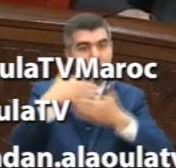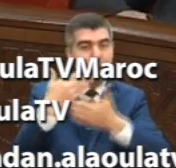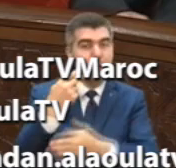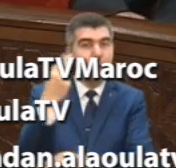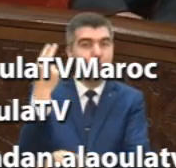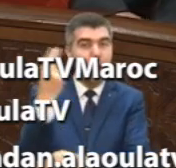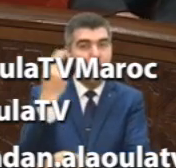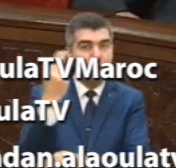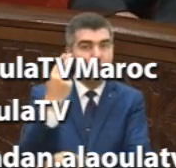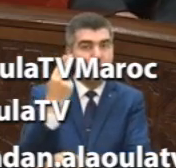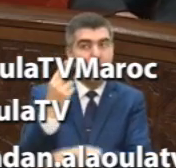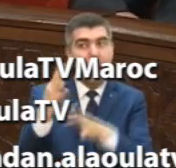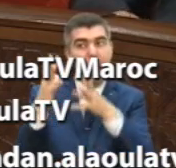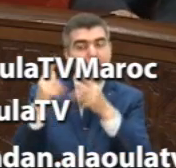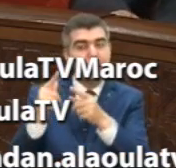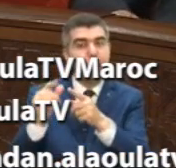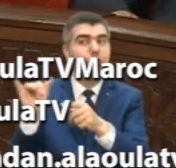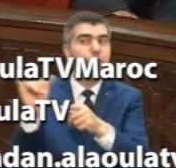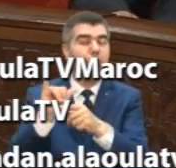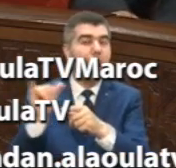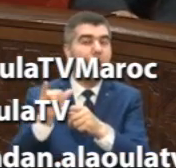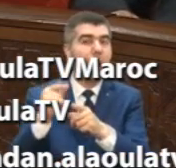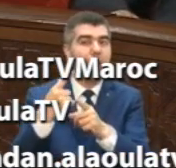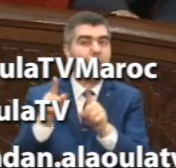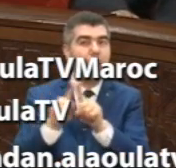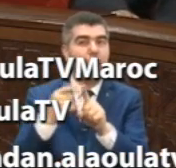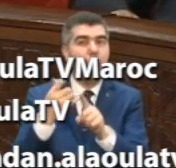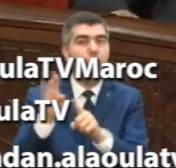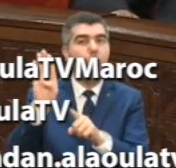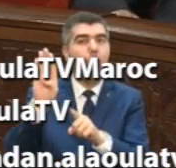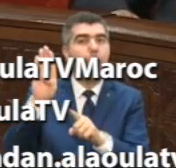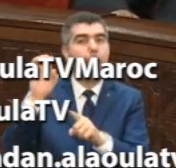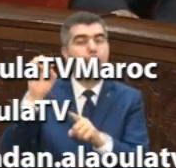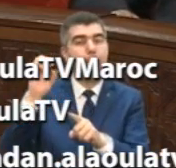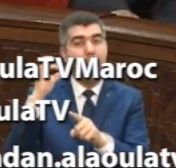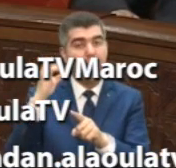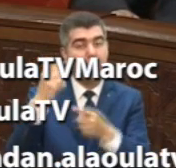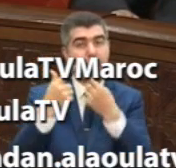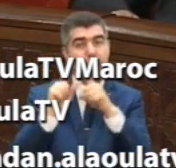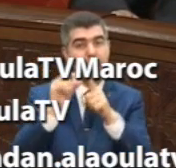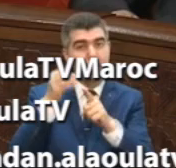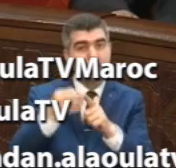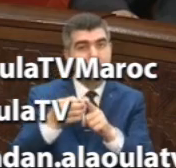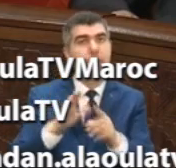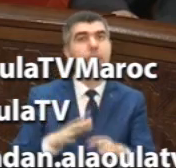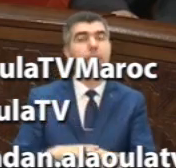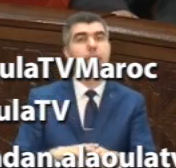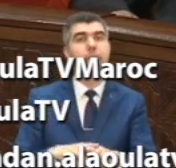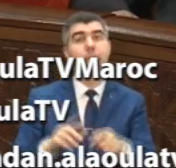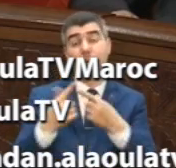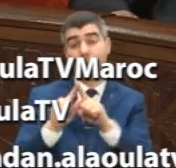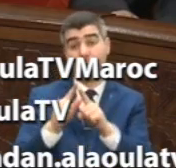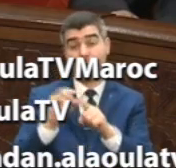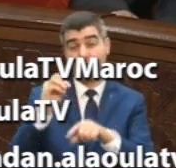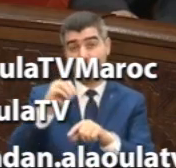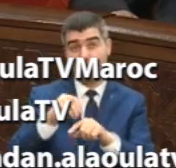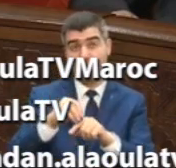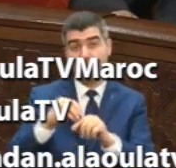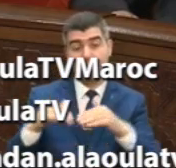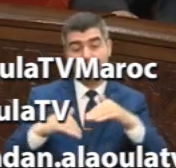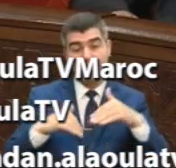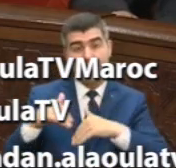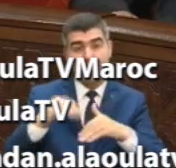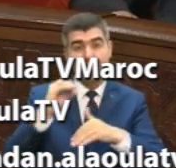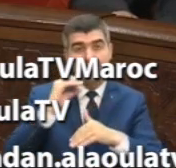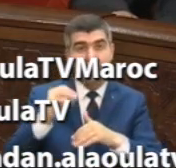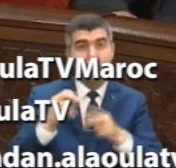مثل عدد الحاصلين على البكالوريا والتخصصات، علاقتها بالنسيج الاجتماعي والاقتصادي بالجهه، إمكانية توفير شروط التكوين